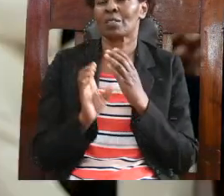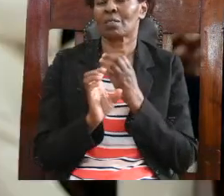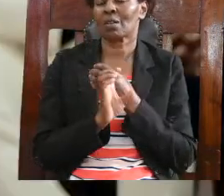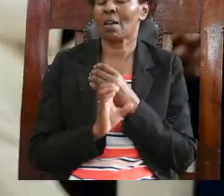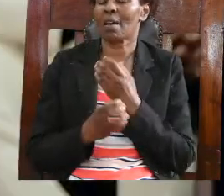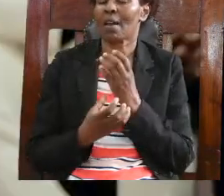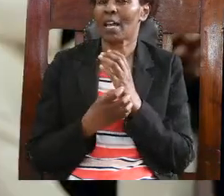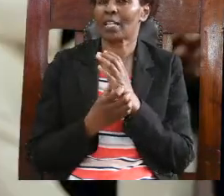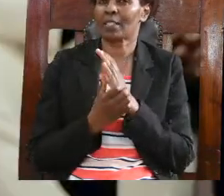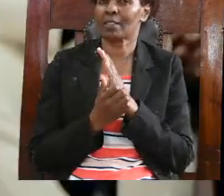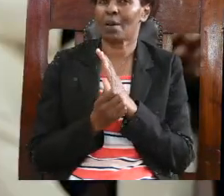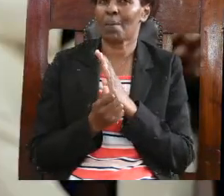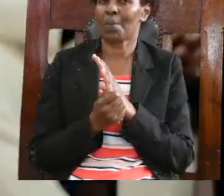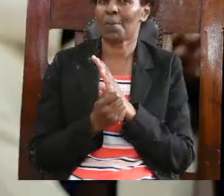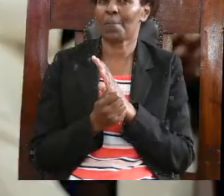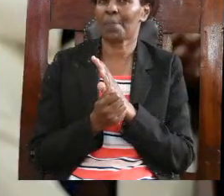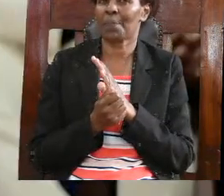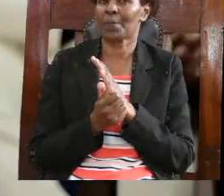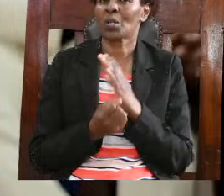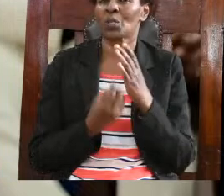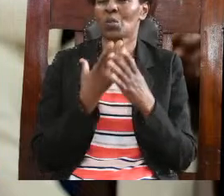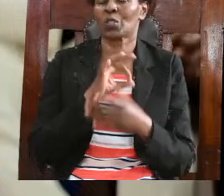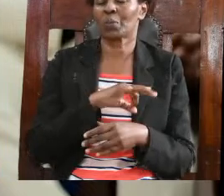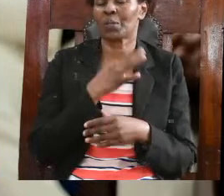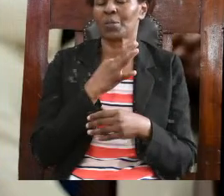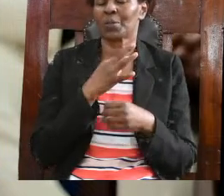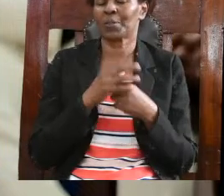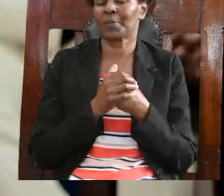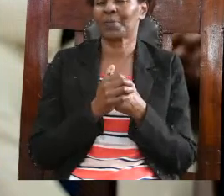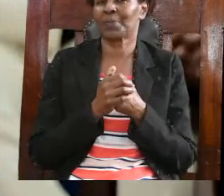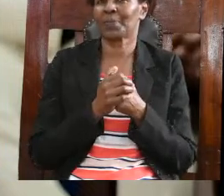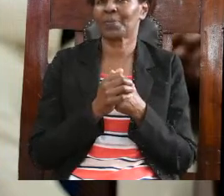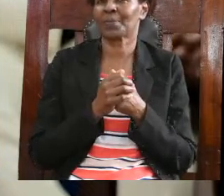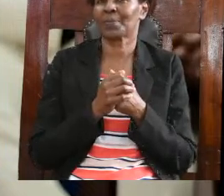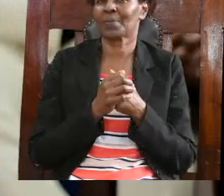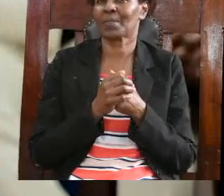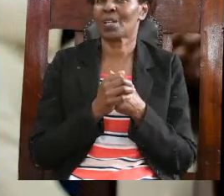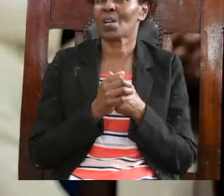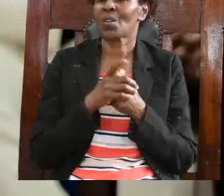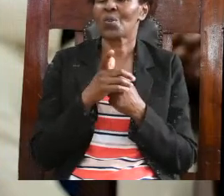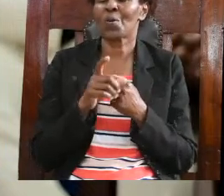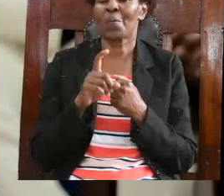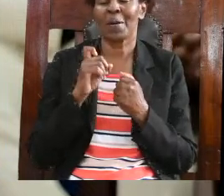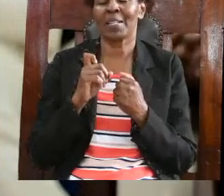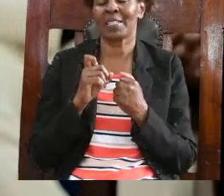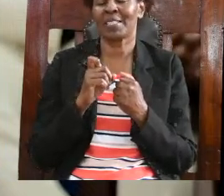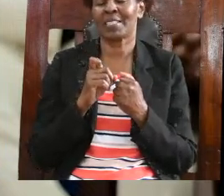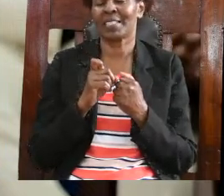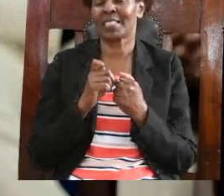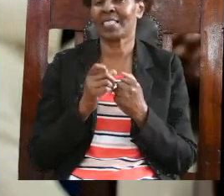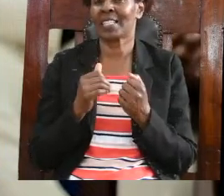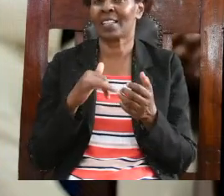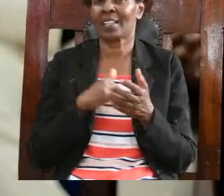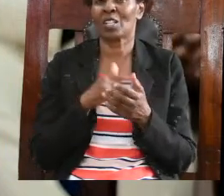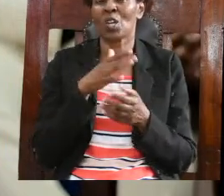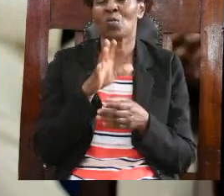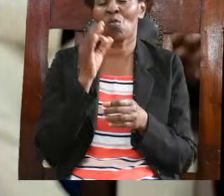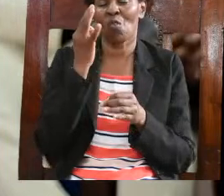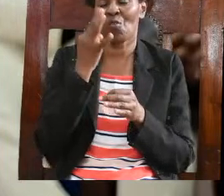la pili, kukomaa kiroho, lazima tutarajie kwamba imani